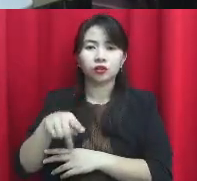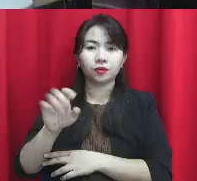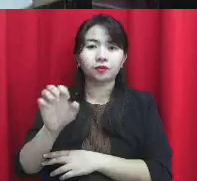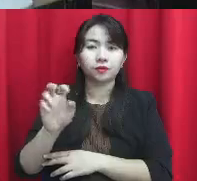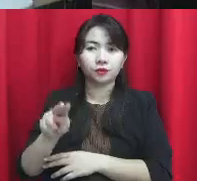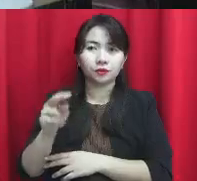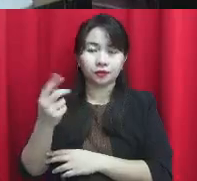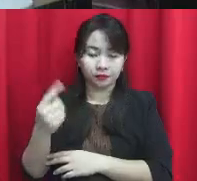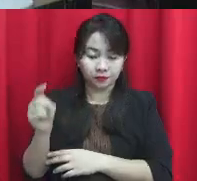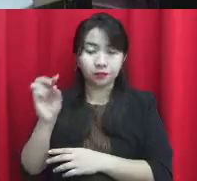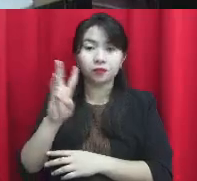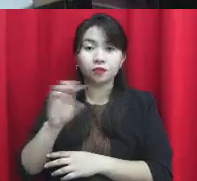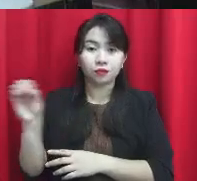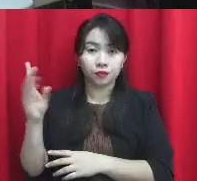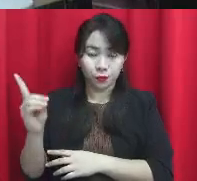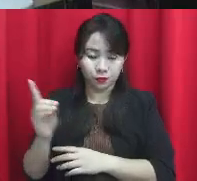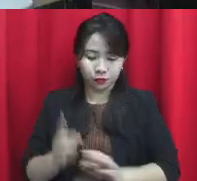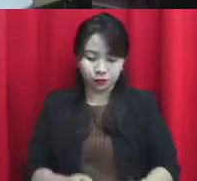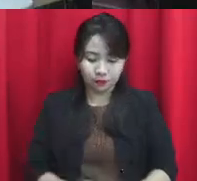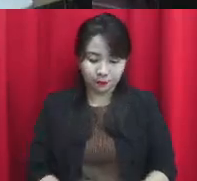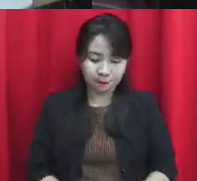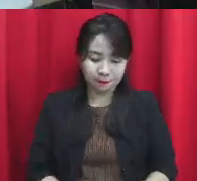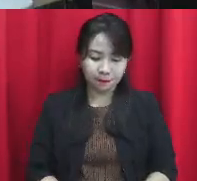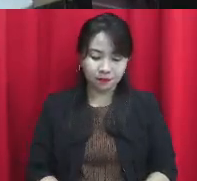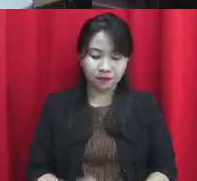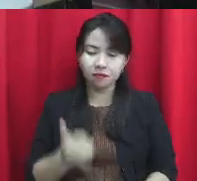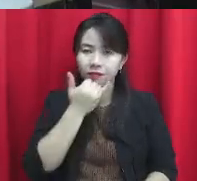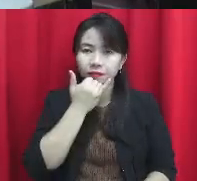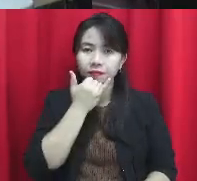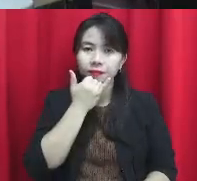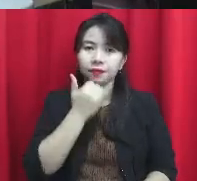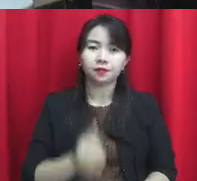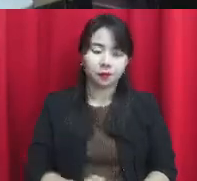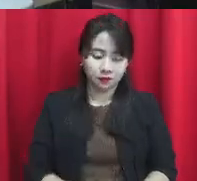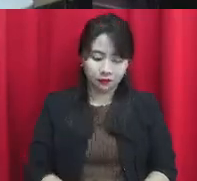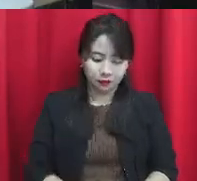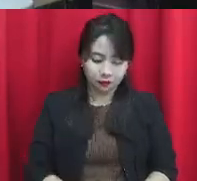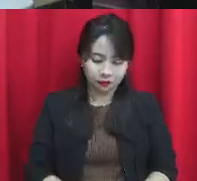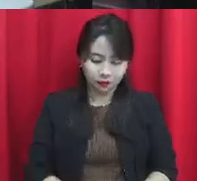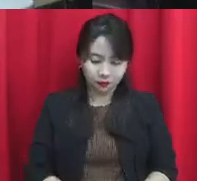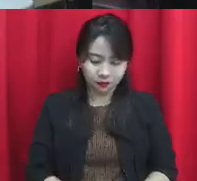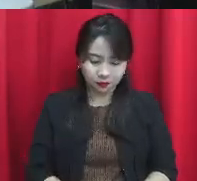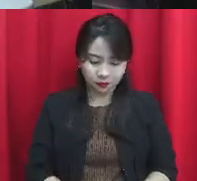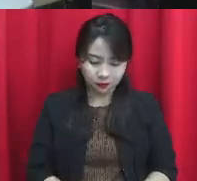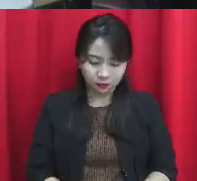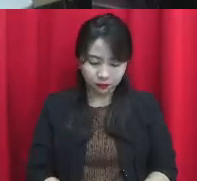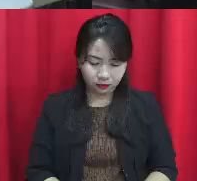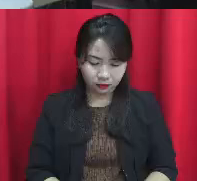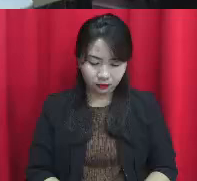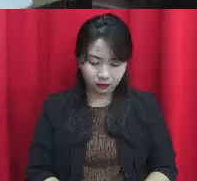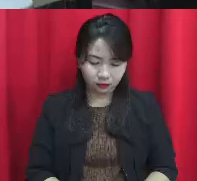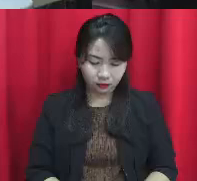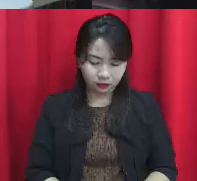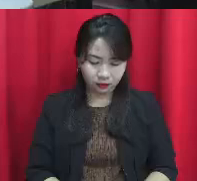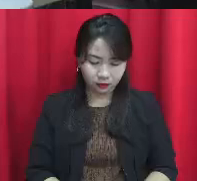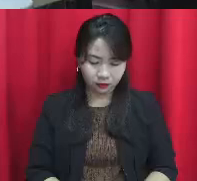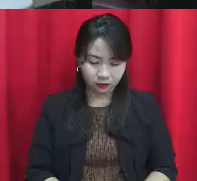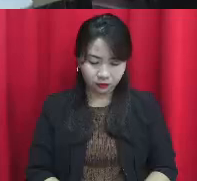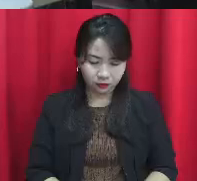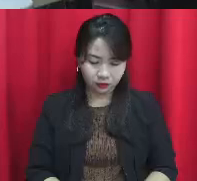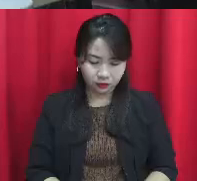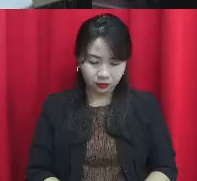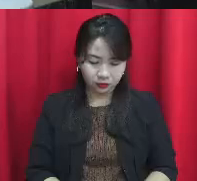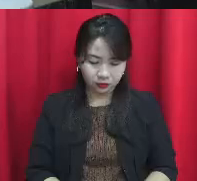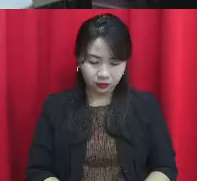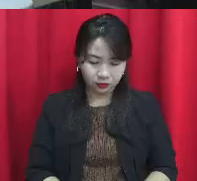mo y isang kutsilyo sa pamamagitan ng ng kahoy ' ba yun ung magiisa pa na magdadala sa kanya para maging une